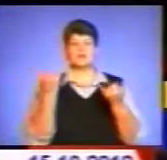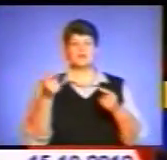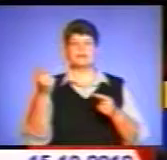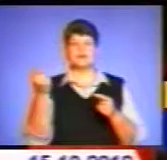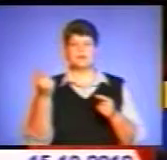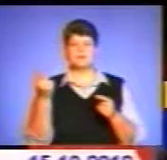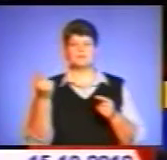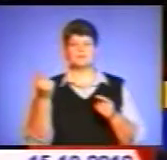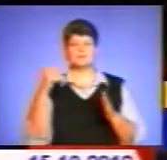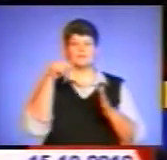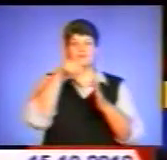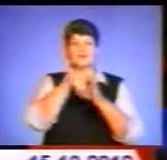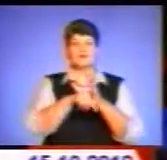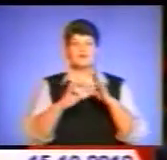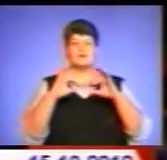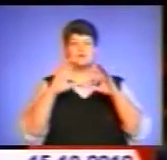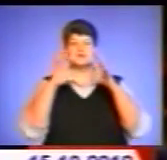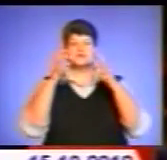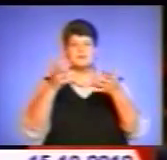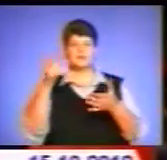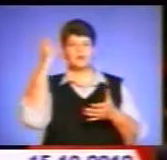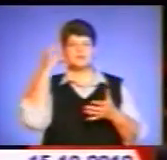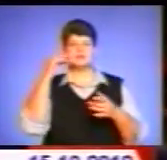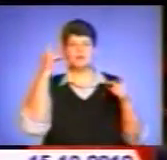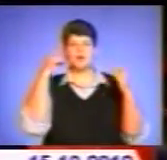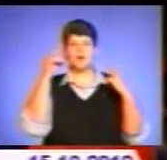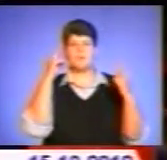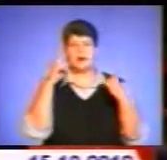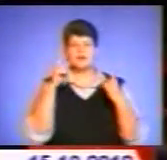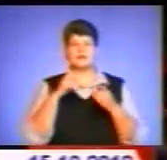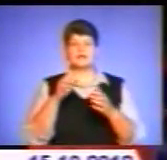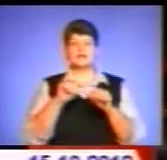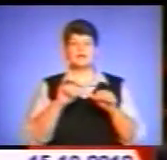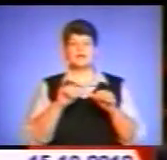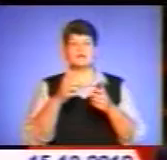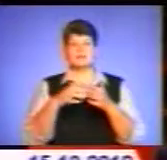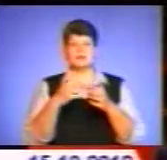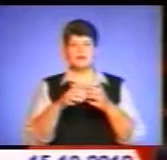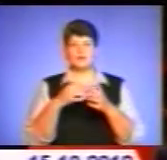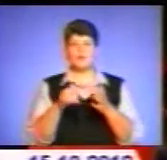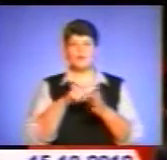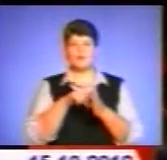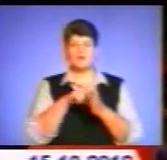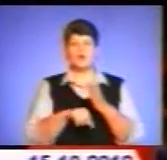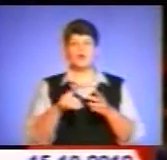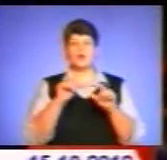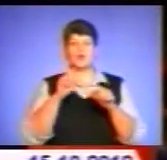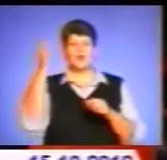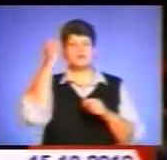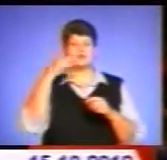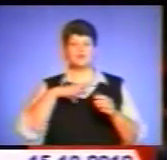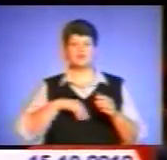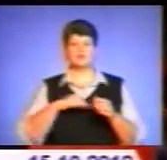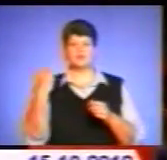у світ козацької романтики, став осередком козацького духу, який збудований на козацькій історії. на історію